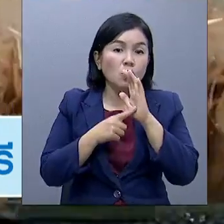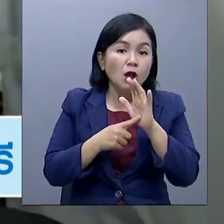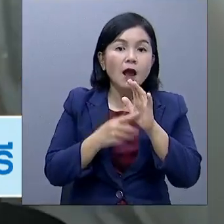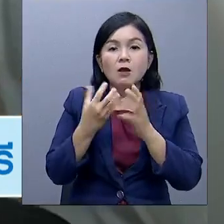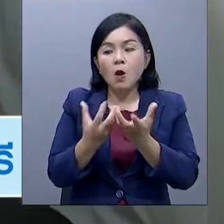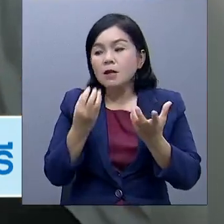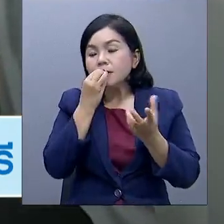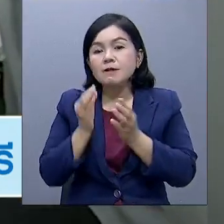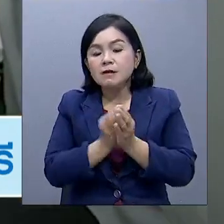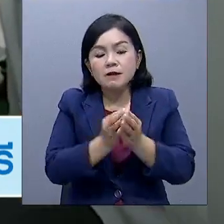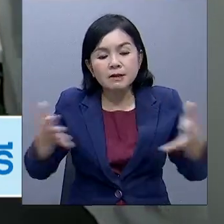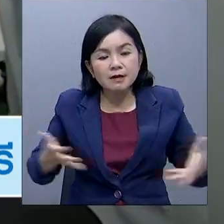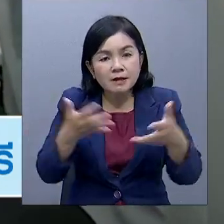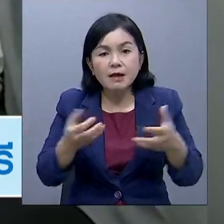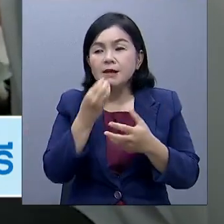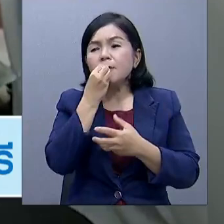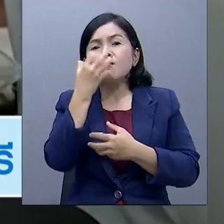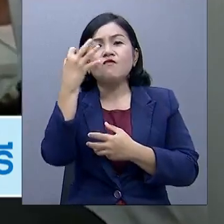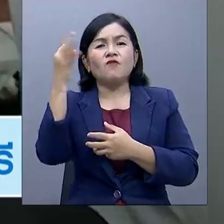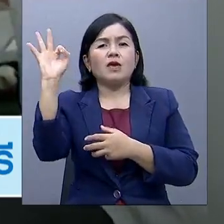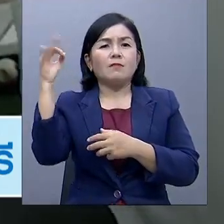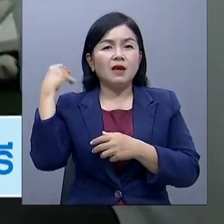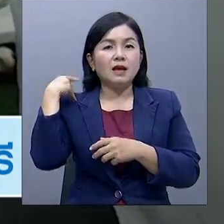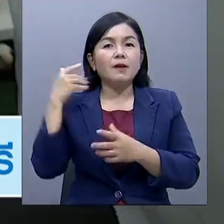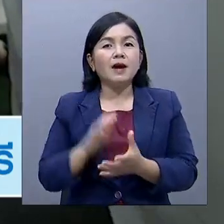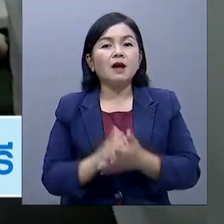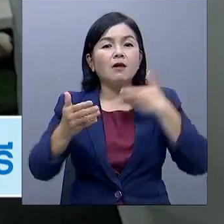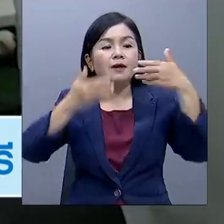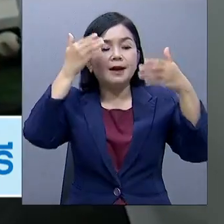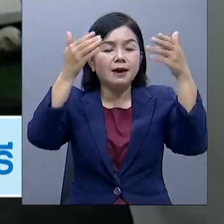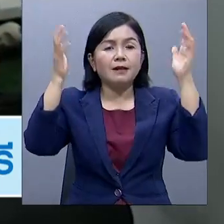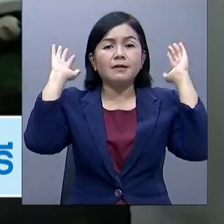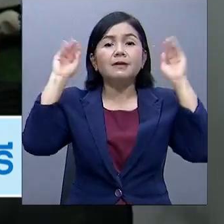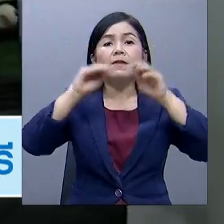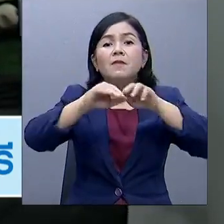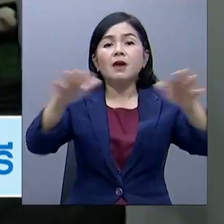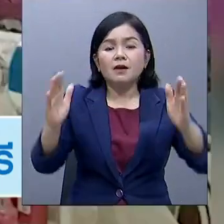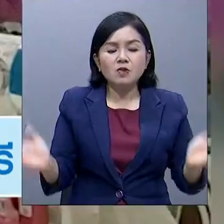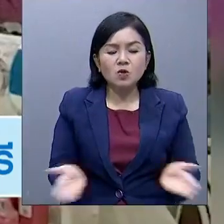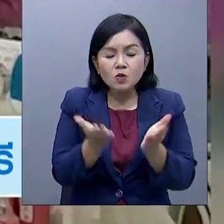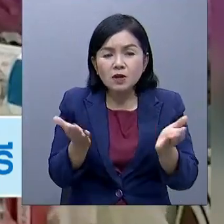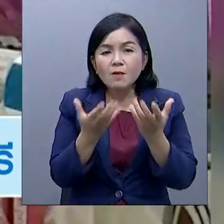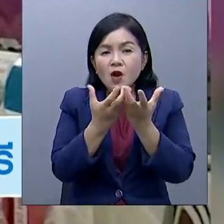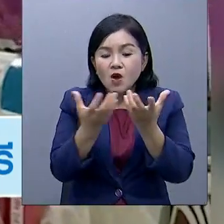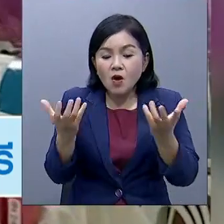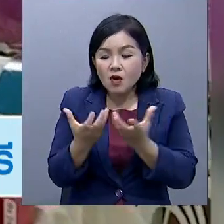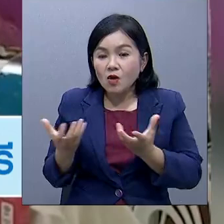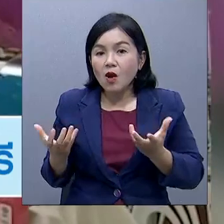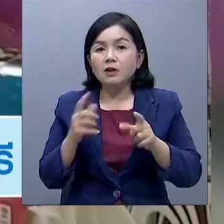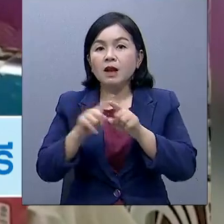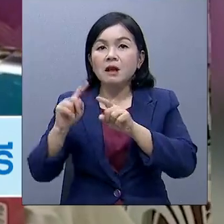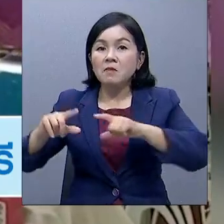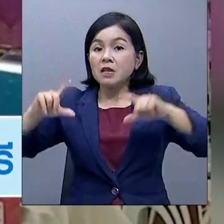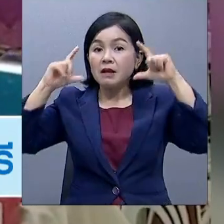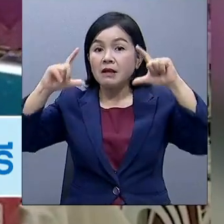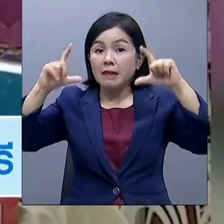จากวัตถุดิบ GI แจกชิ้นฟรีในงานค่ะยังมีกิจกรรมประชาสัมพันธ์และส่งเสริมภาพลักษณ์สินค้าโดยบล็อกเกอร์ชื่อดัง